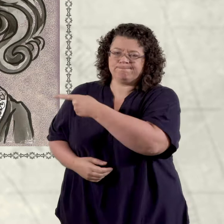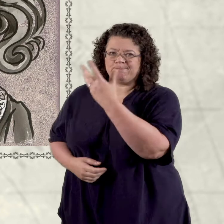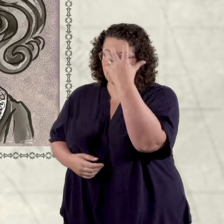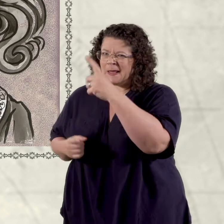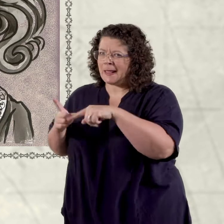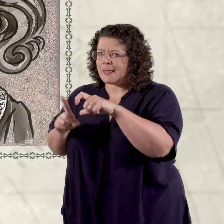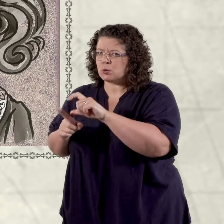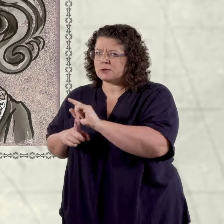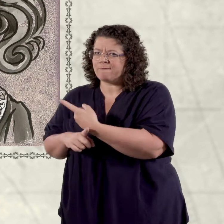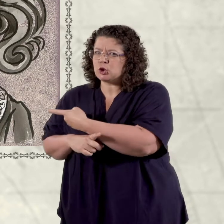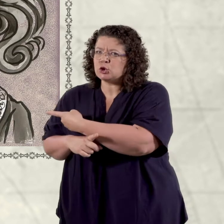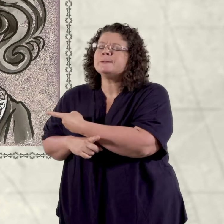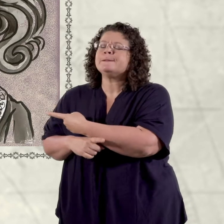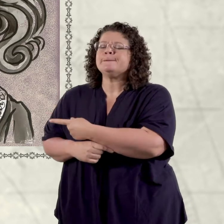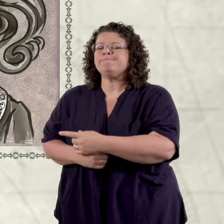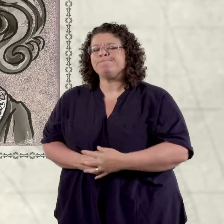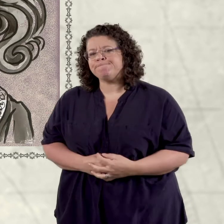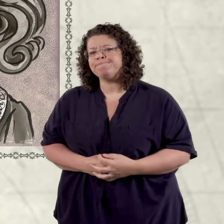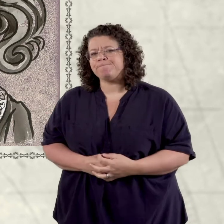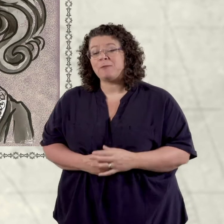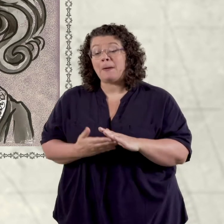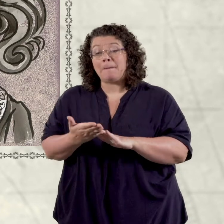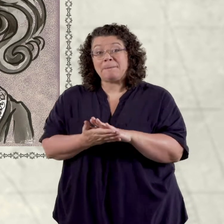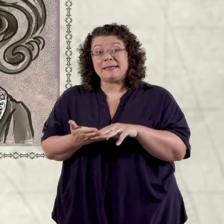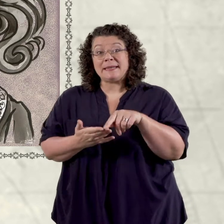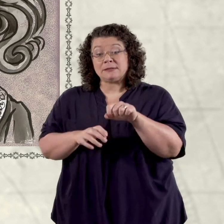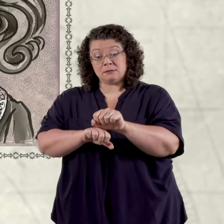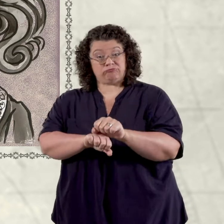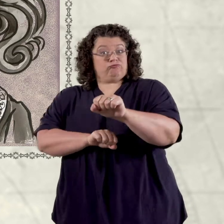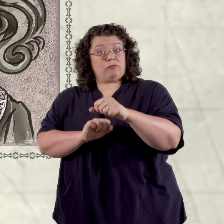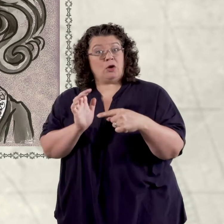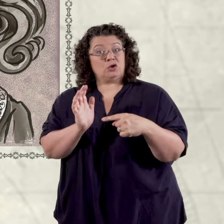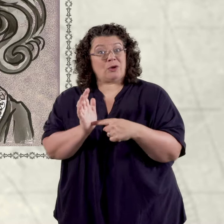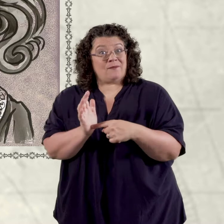bod cytundeb Trefaldwyn ddim yn cyfri, dim mwy.